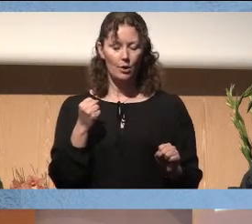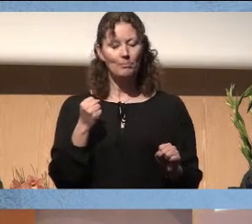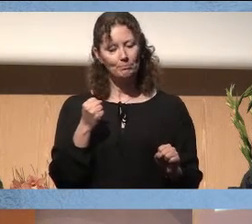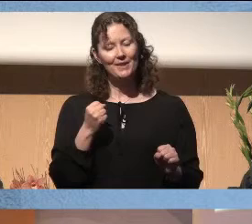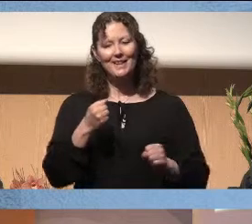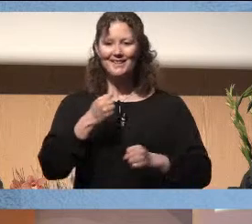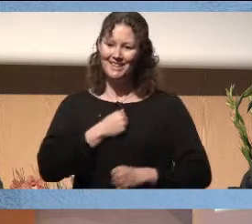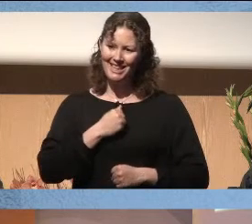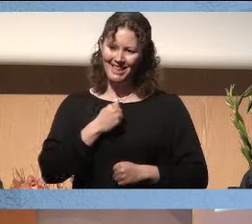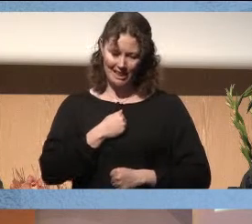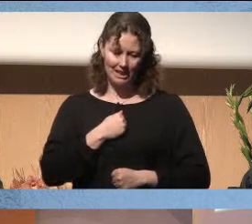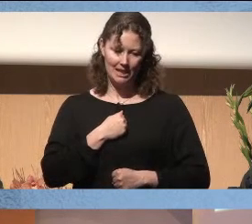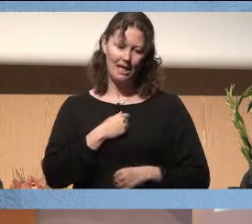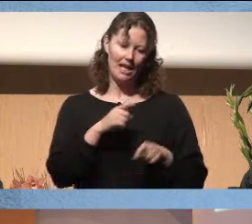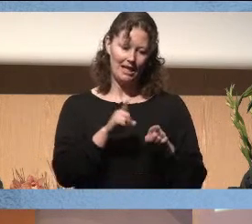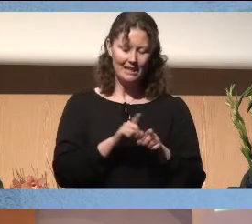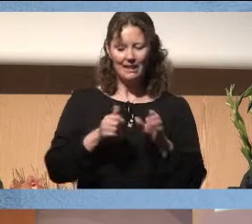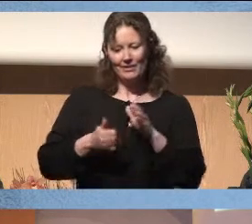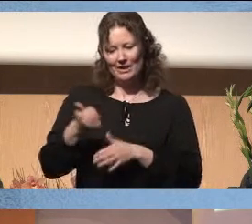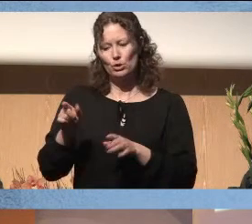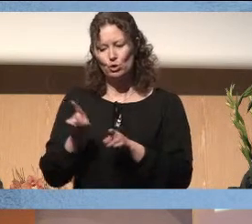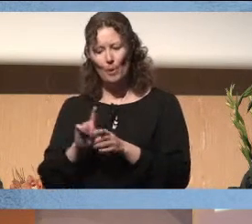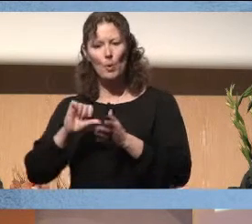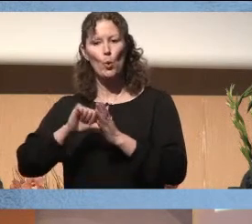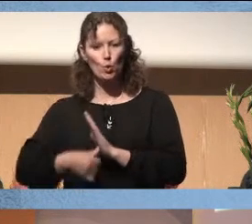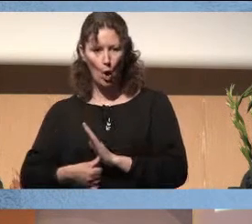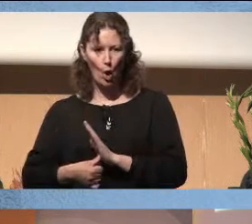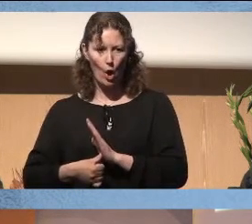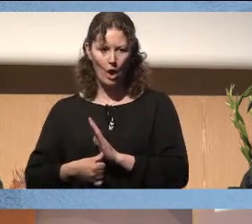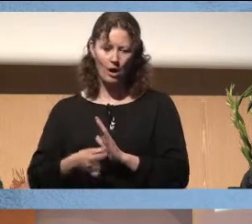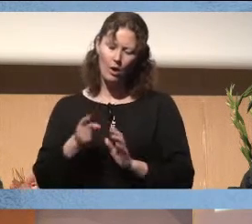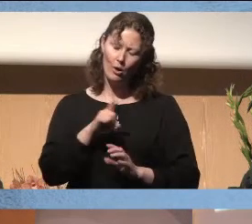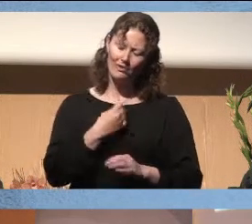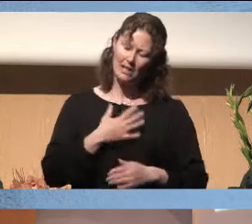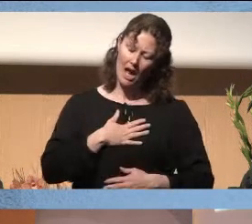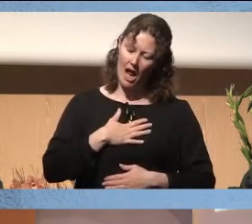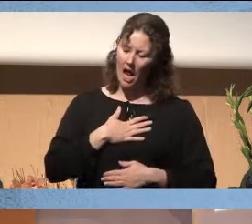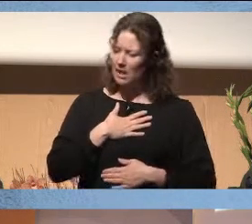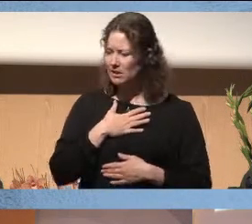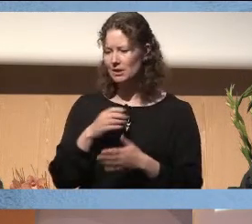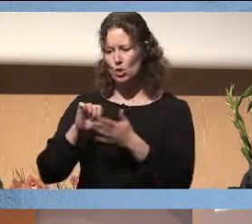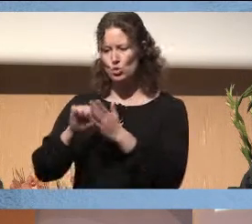tillit like viktig som kontroll. Vi elsker kontroll.